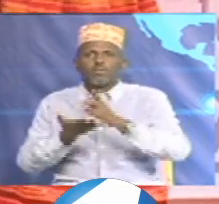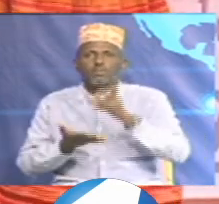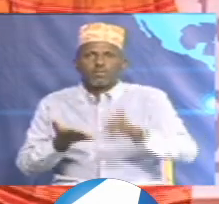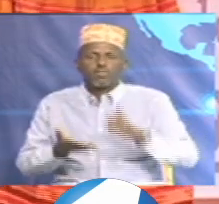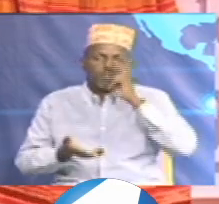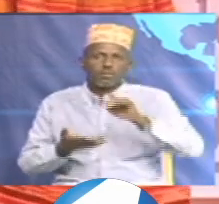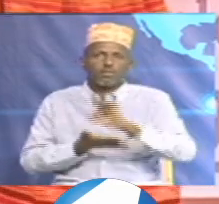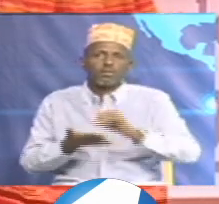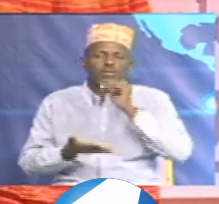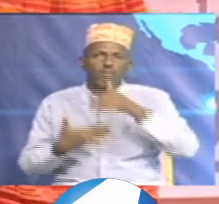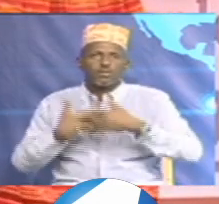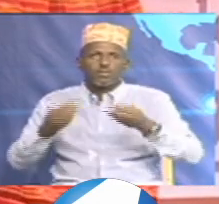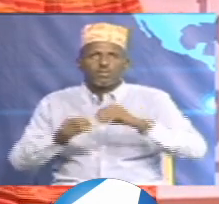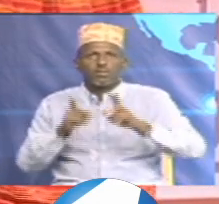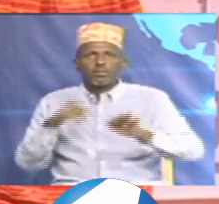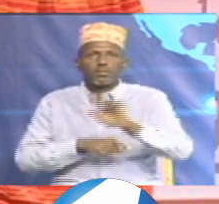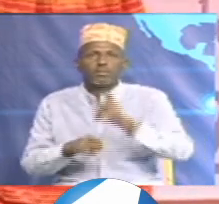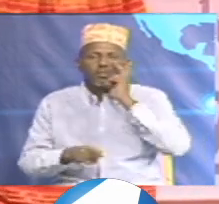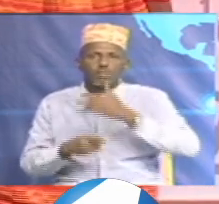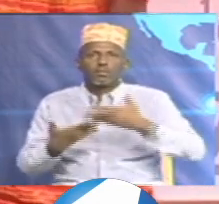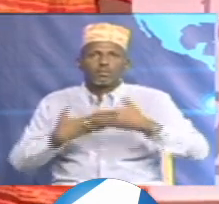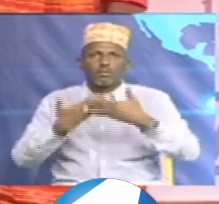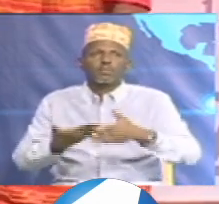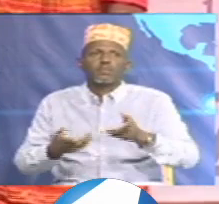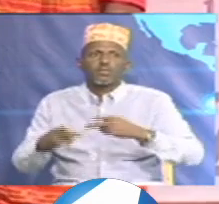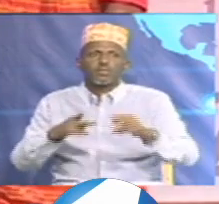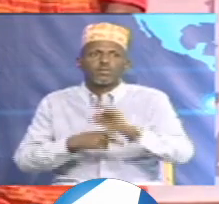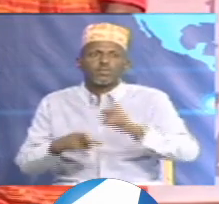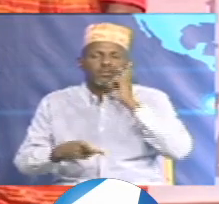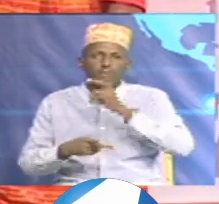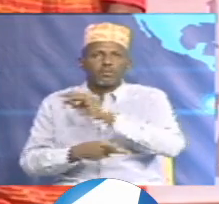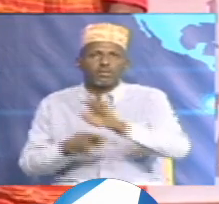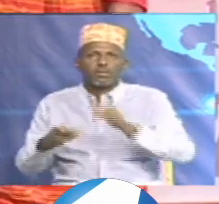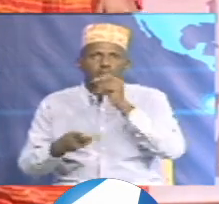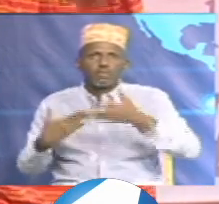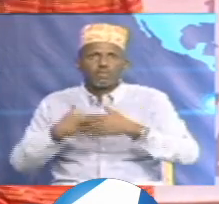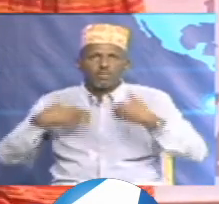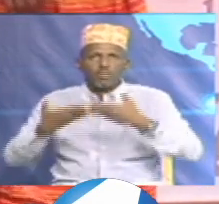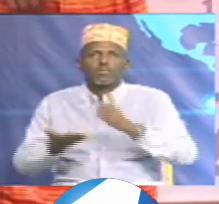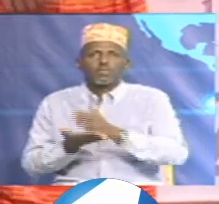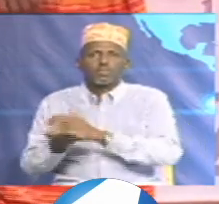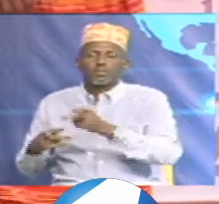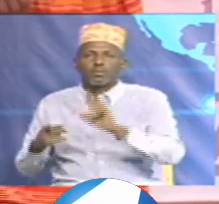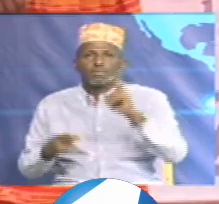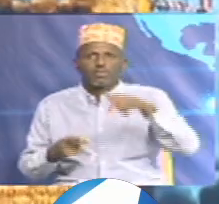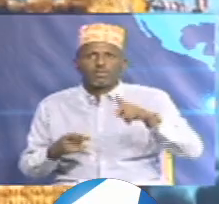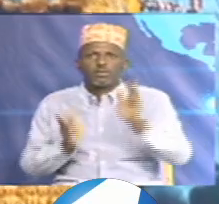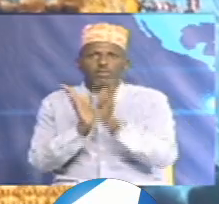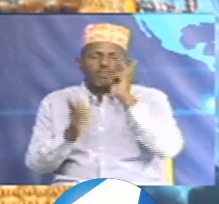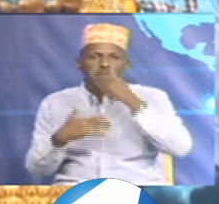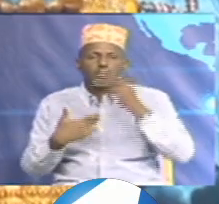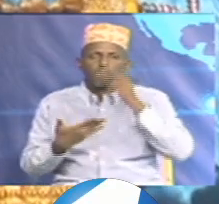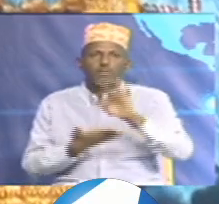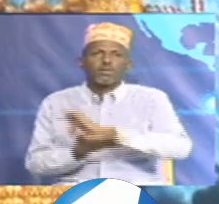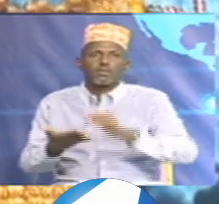l'UPR, considéré comme le Benjamin de la coalition UMP. Ce